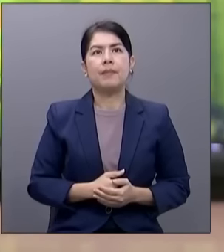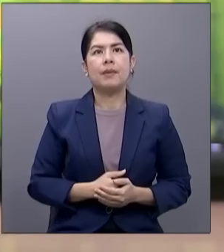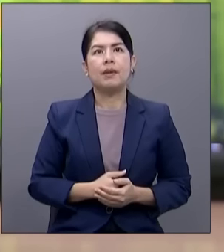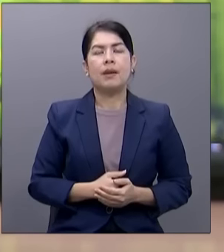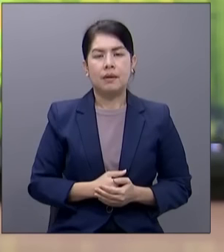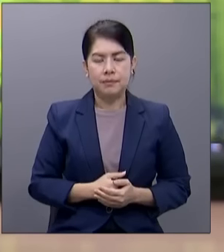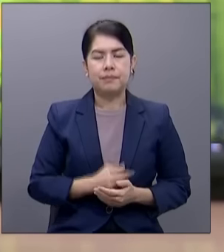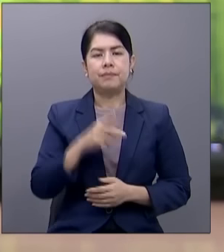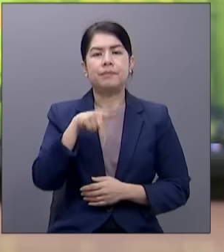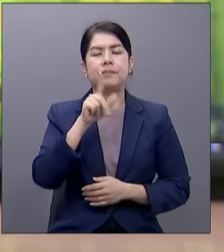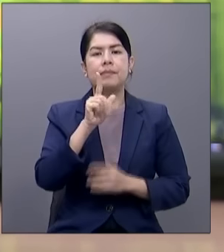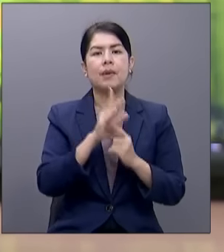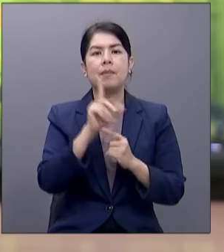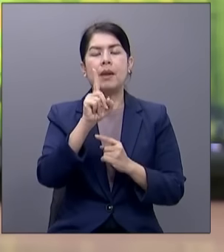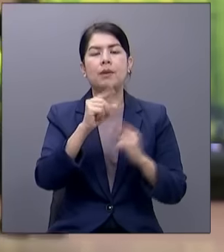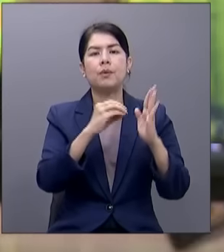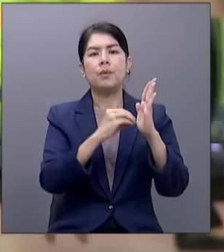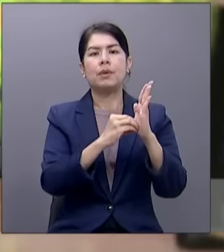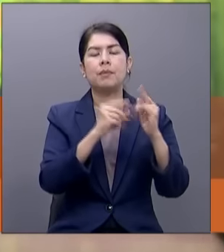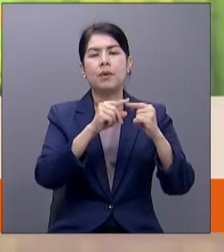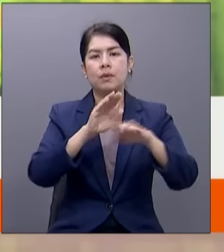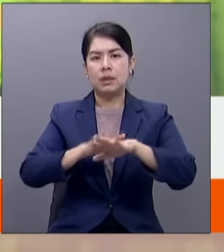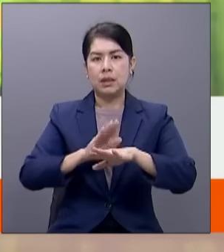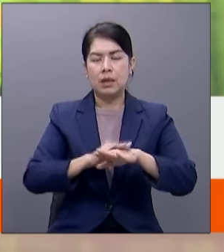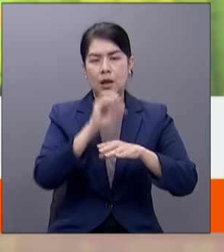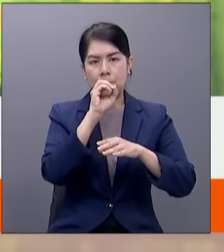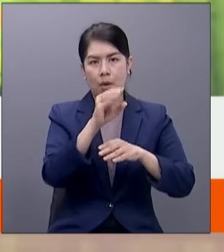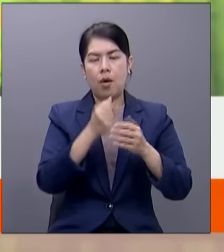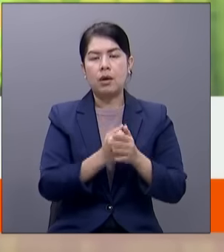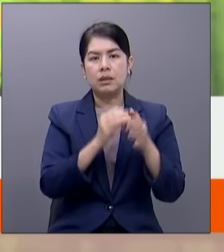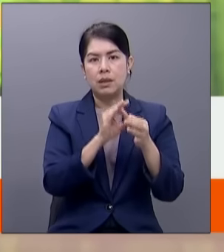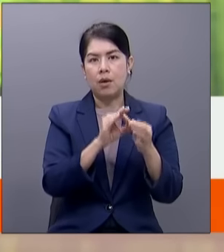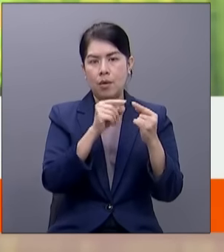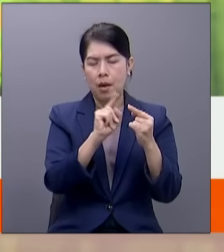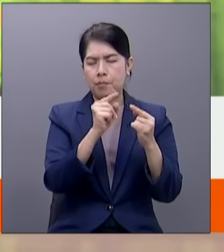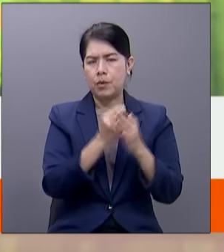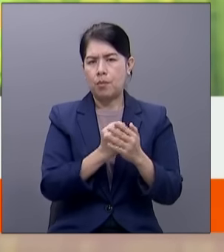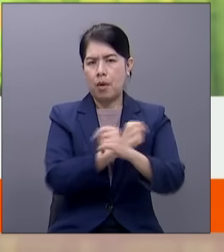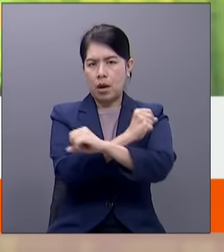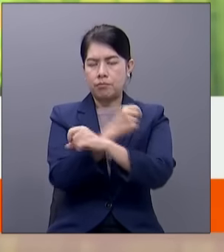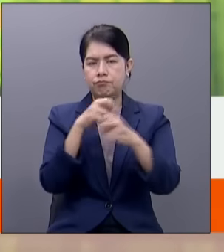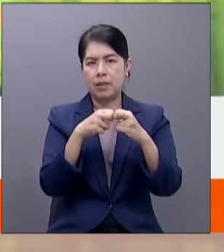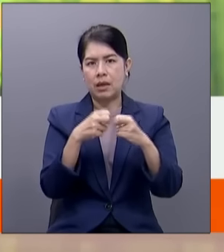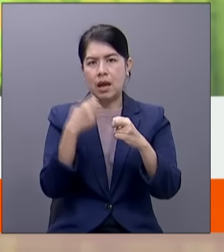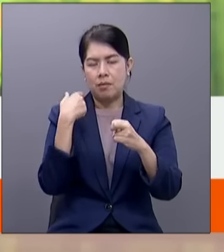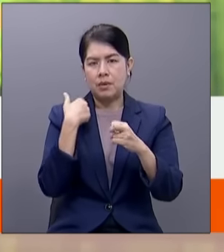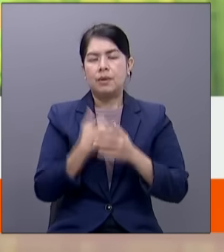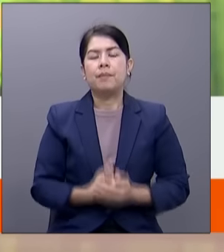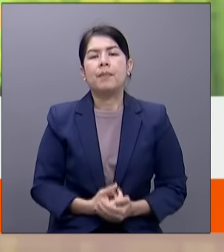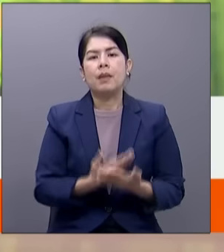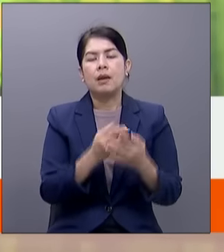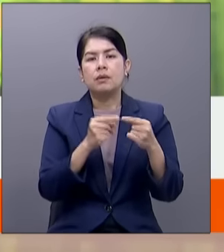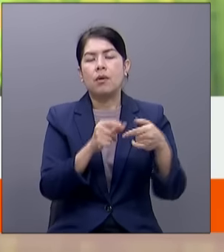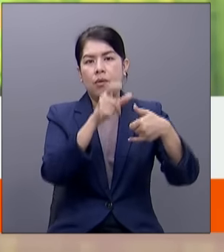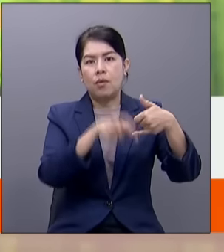ัดกรุงเทพมหานครนะคะก็กำชับต่อเจ้าหน้าที่เรื่องของมาตรการป้องกันการหัวของผู้สมัครโดยเฉพาะช่วงจังหวัดเวลาที่ผู้สมัครนั้นเข้